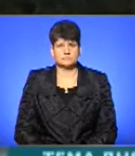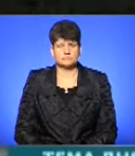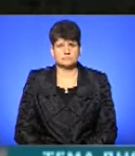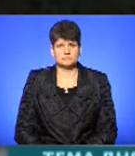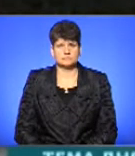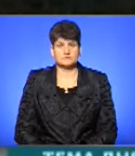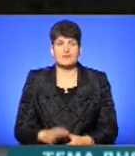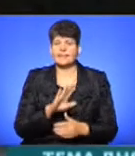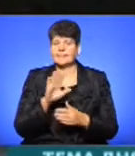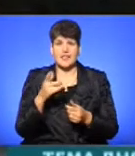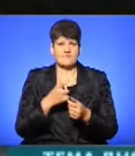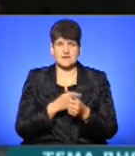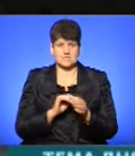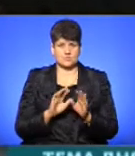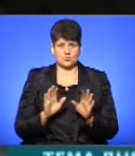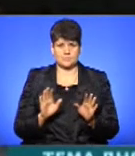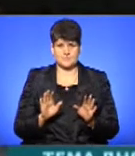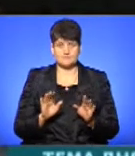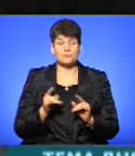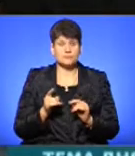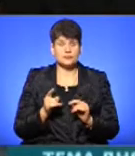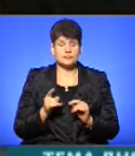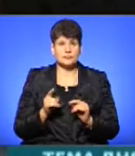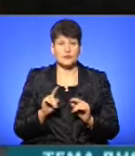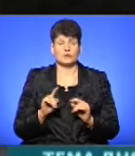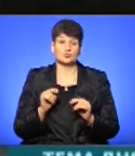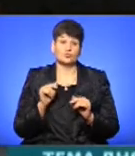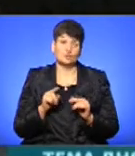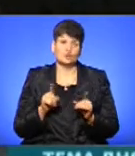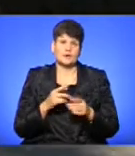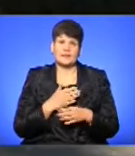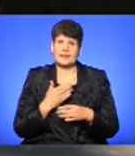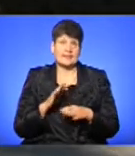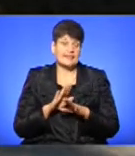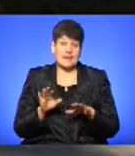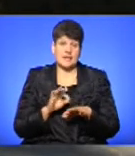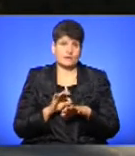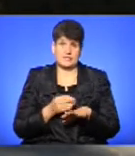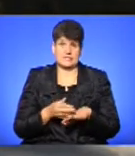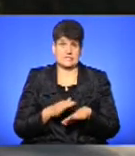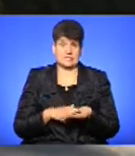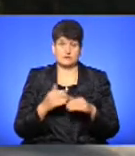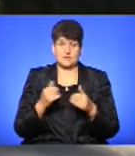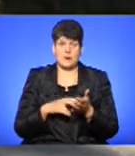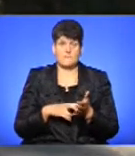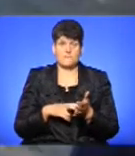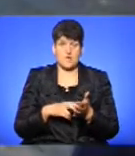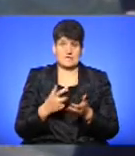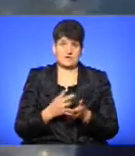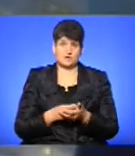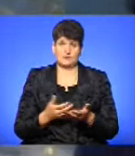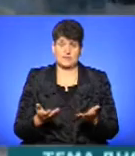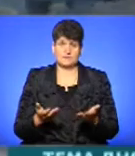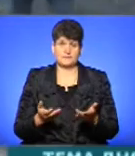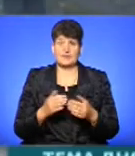Не вакцинуємося. А чому? Чому? Напевно, що просто не хворіли так дуже складно, щоб от зараз боятися і вакцинуватися. І